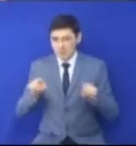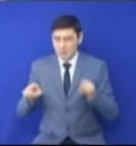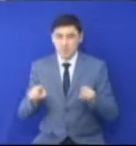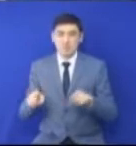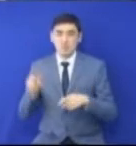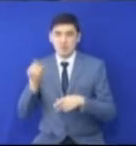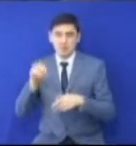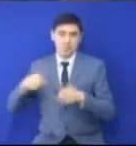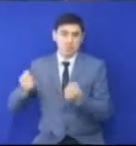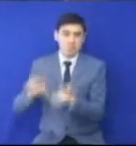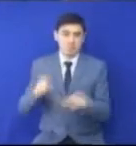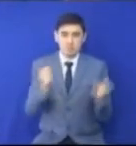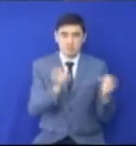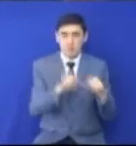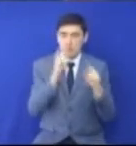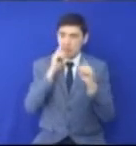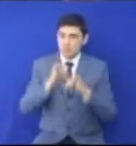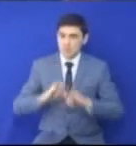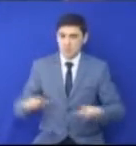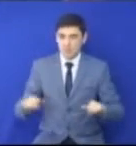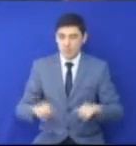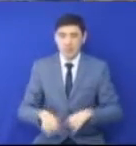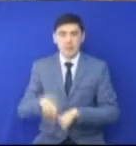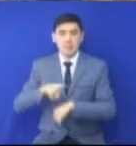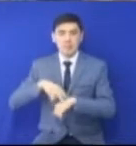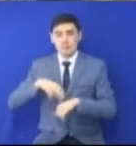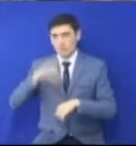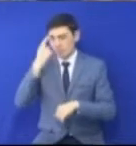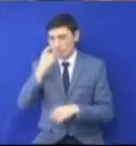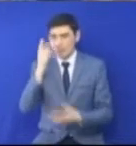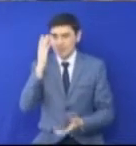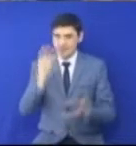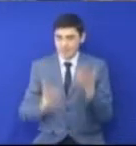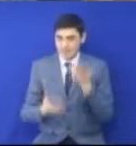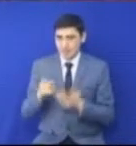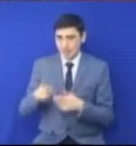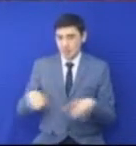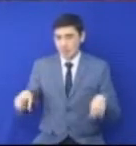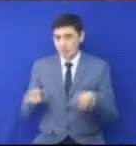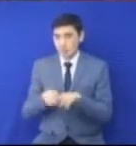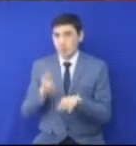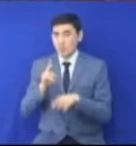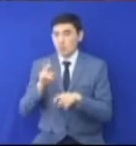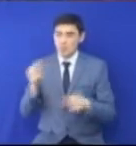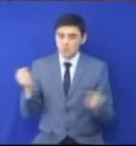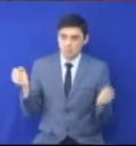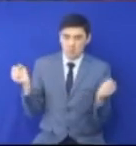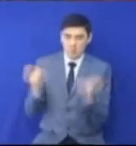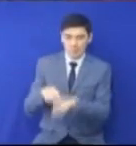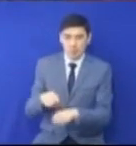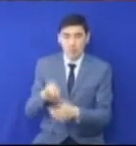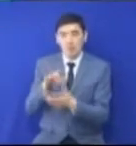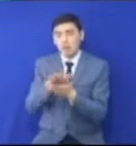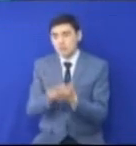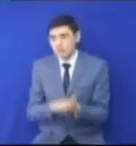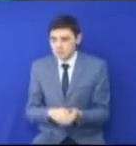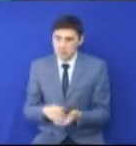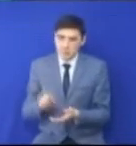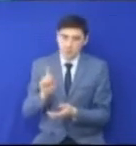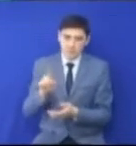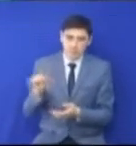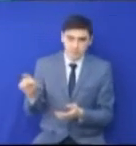қабылдау орындарына өткізеді. Құқық қорғау қызметкерлерінің келтіргенде, егер мұндай орындардан ұрланған кәріз қақпақтары табылып